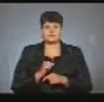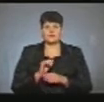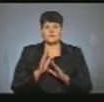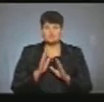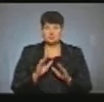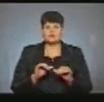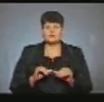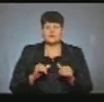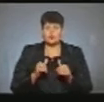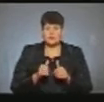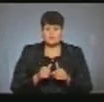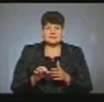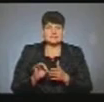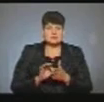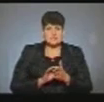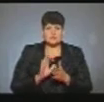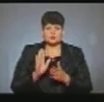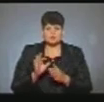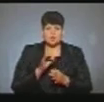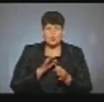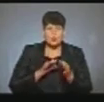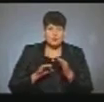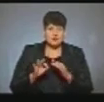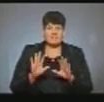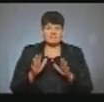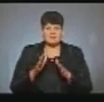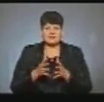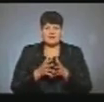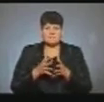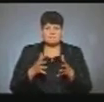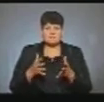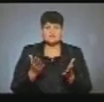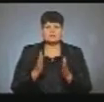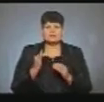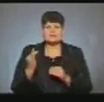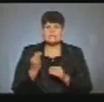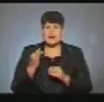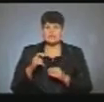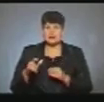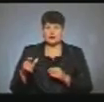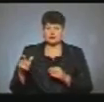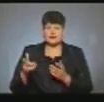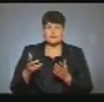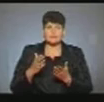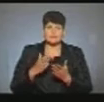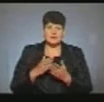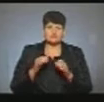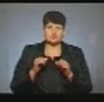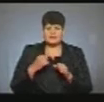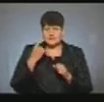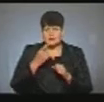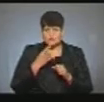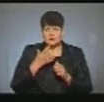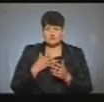будучи на комісії, вони будуть зразу ж обговорювати. І в випадку, який найбільше зараз буде цікавити людей, які мають можливість індивідуально